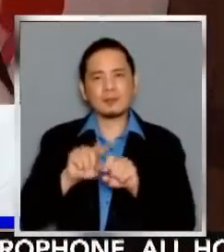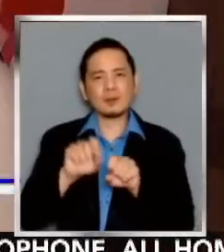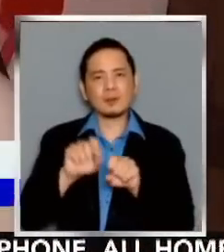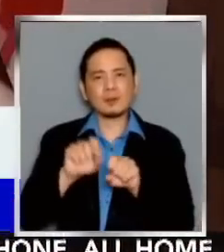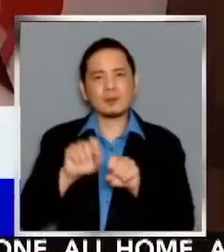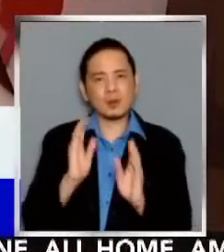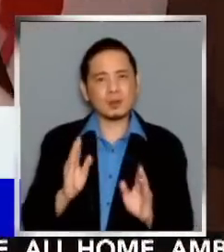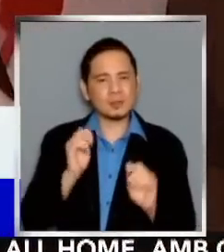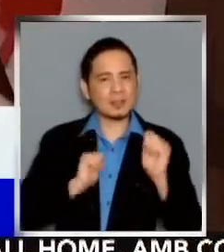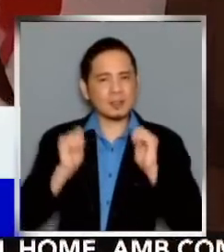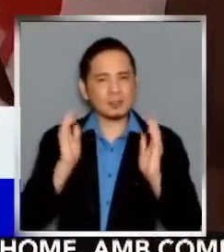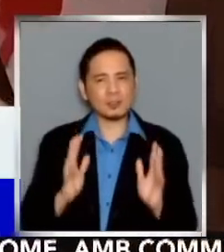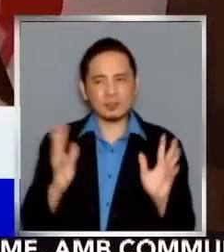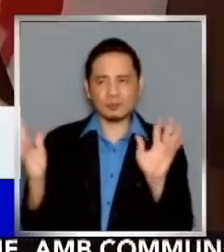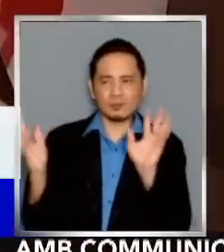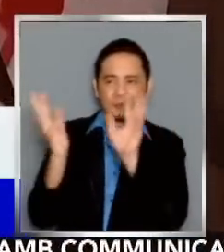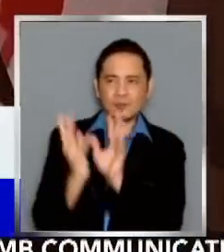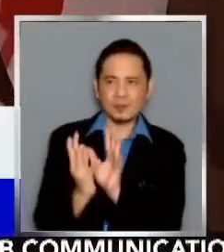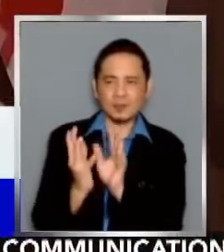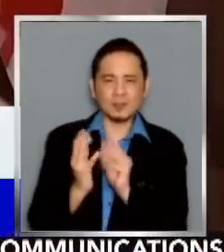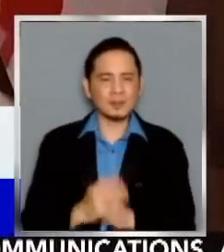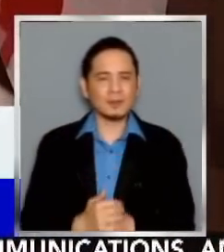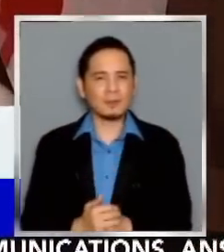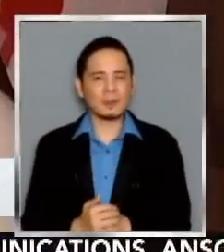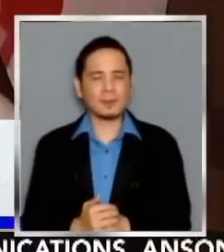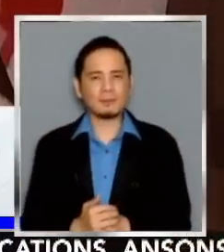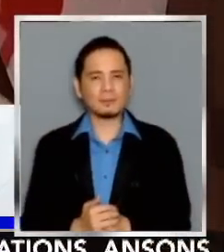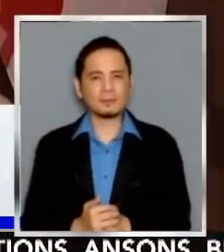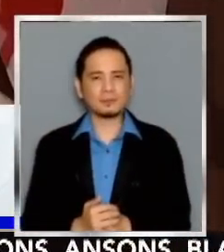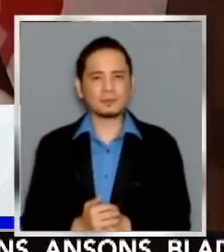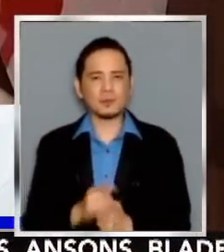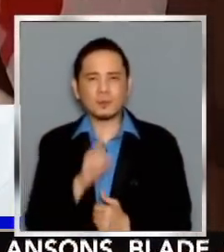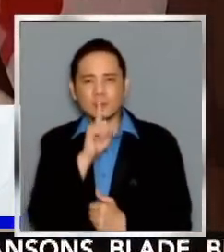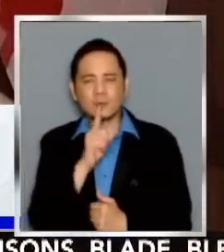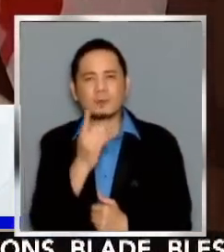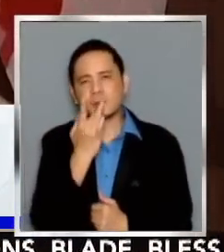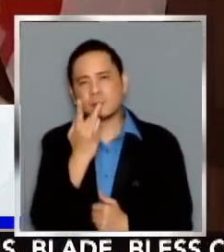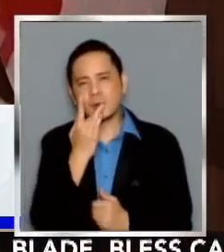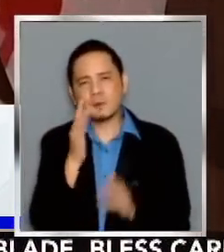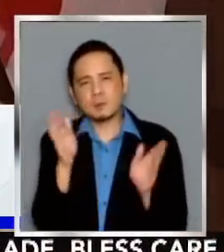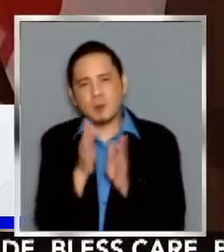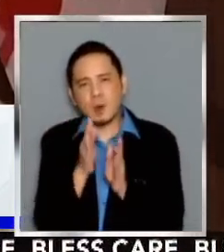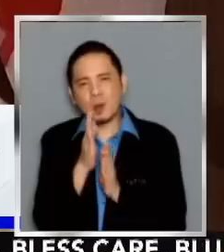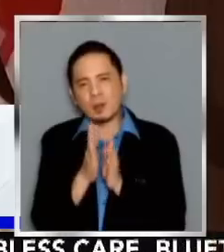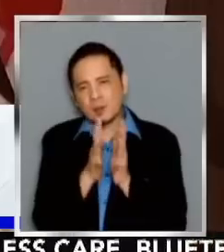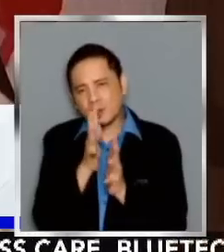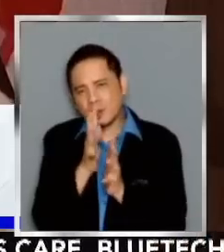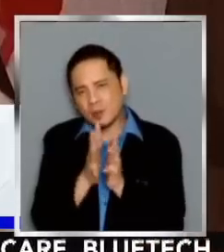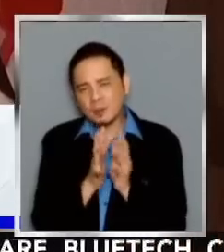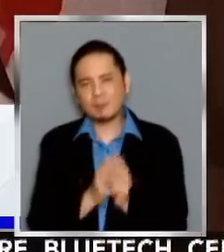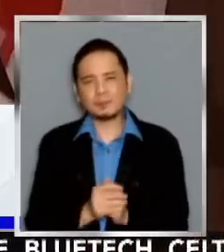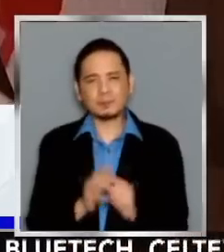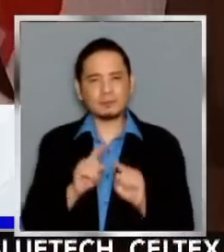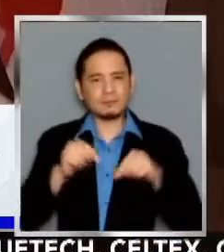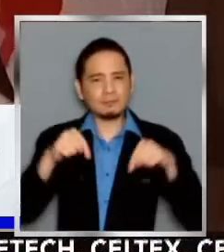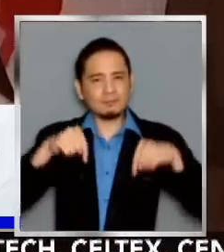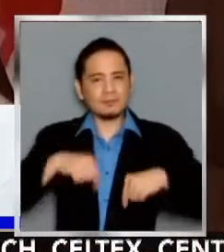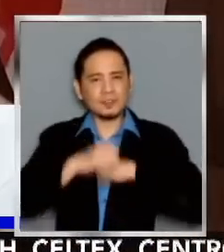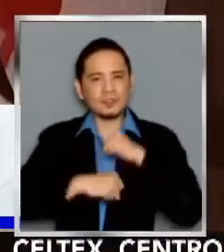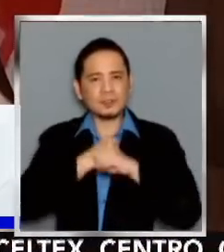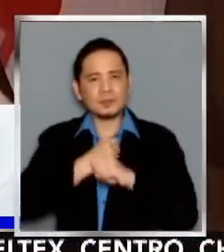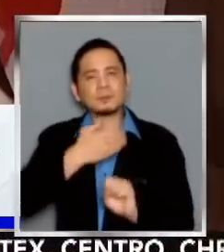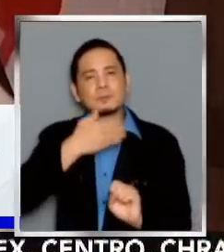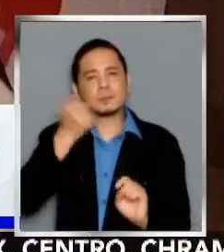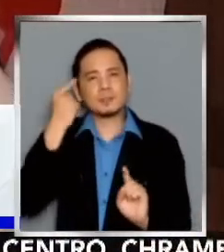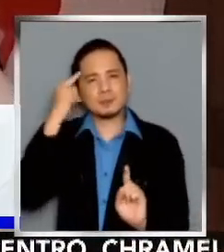intimate. Pero I realized na this year, parang ito yung best year para sa career ko eh. After